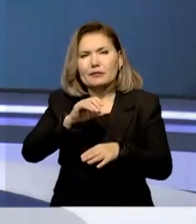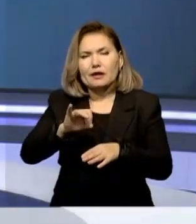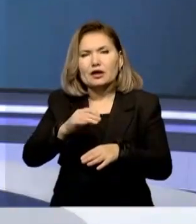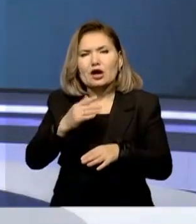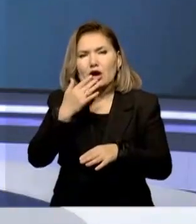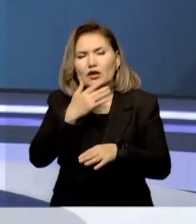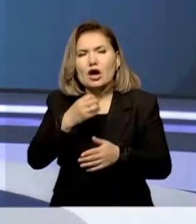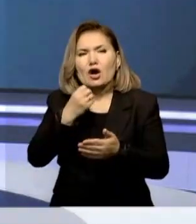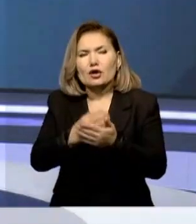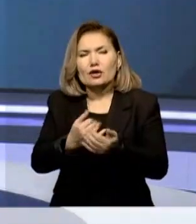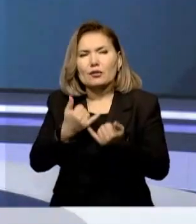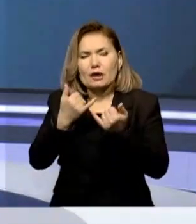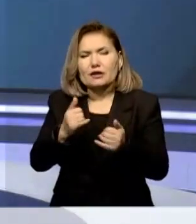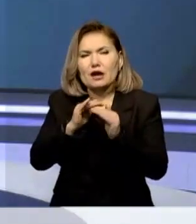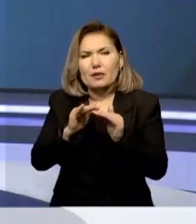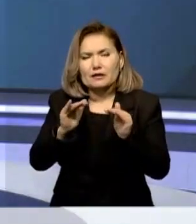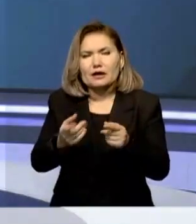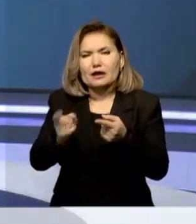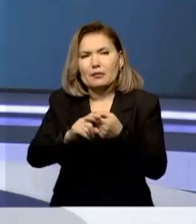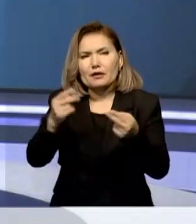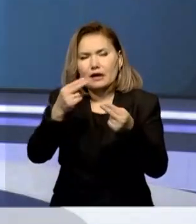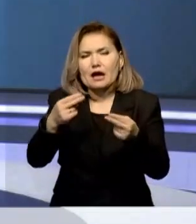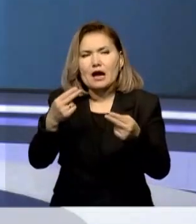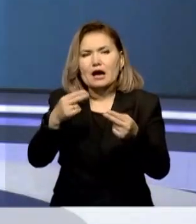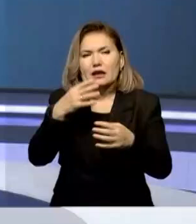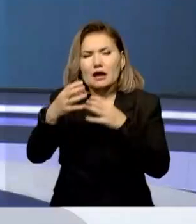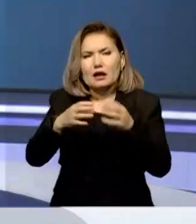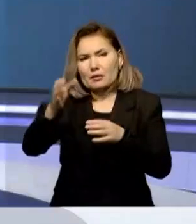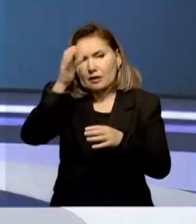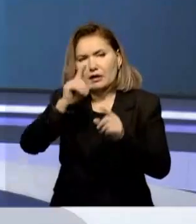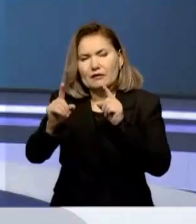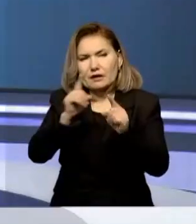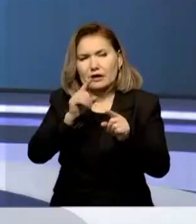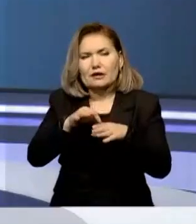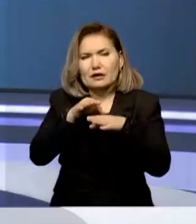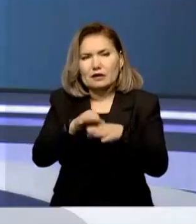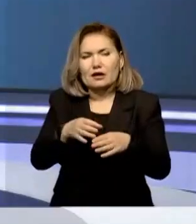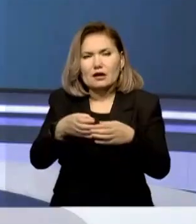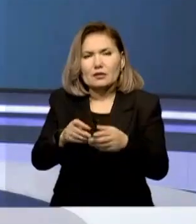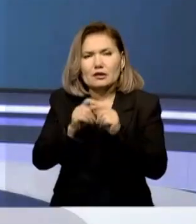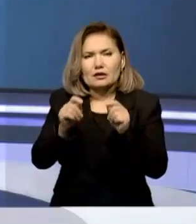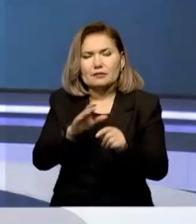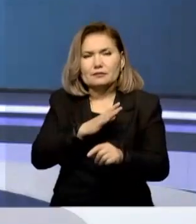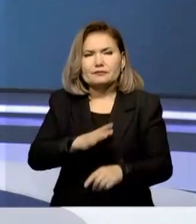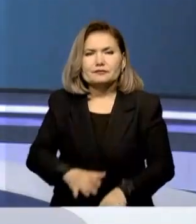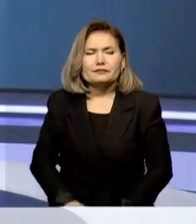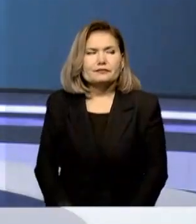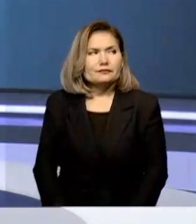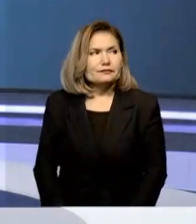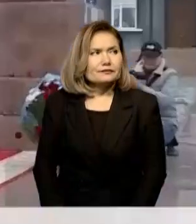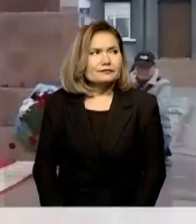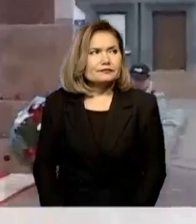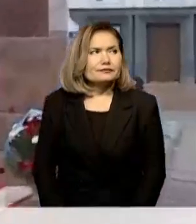кезіндегі ұлттық құндылықтар мен ұрпақтар сабақтастығы тақырыбында халықаралық ғылыми-тәжірибелік конференция ұйымдастырылды.